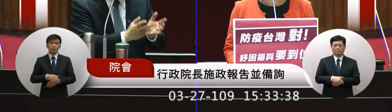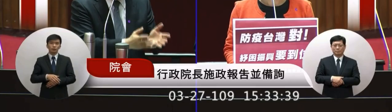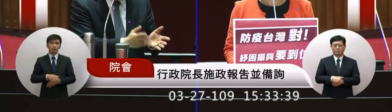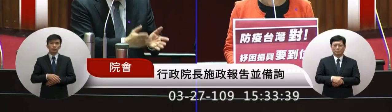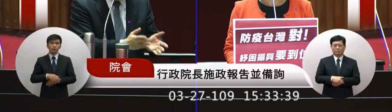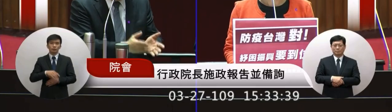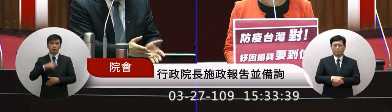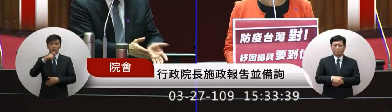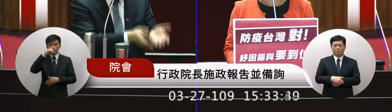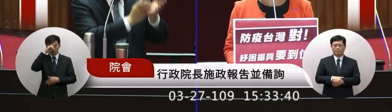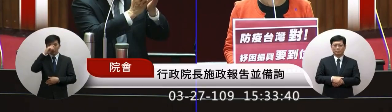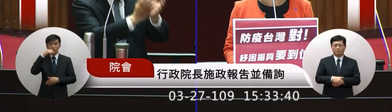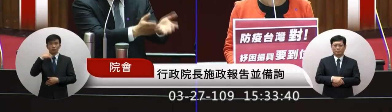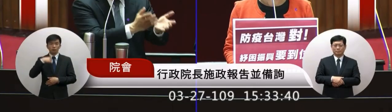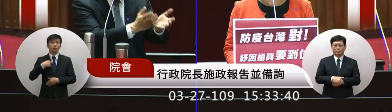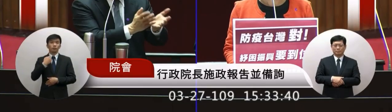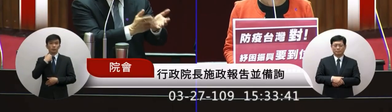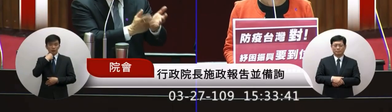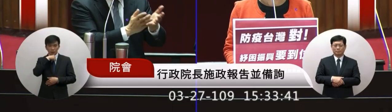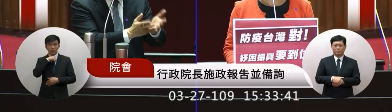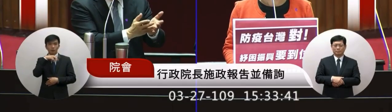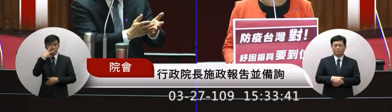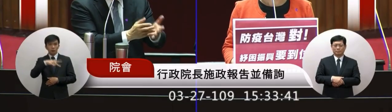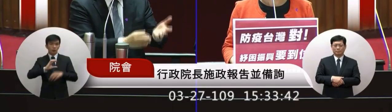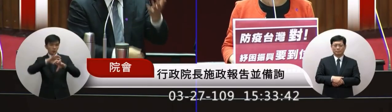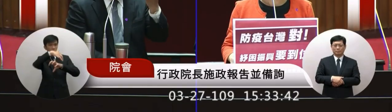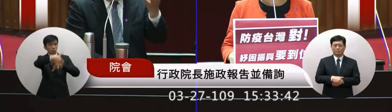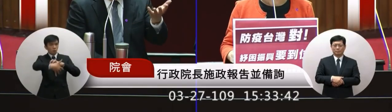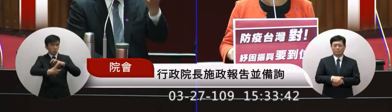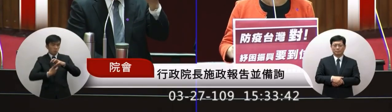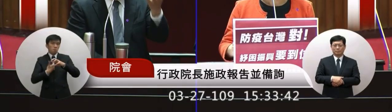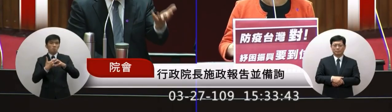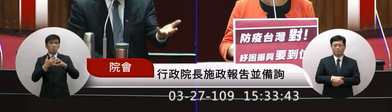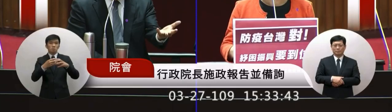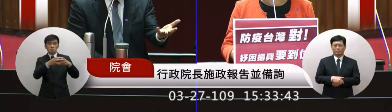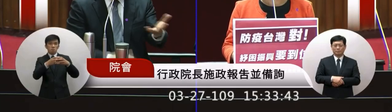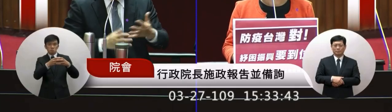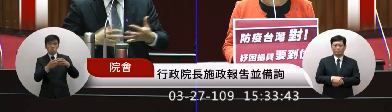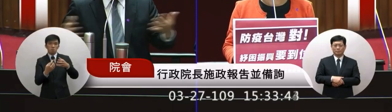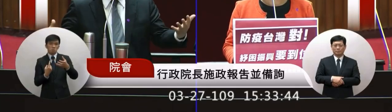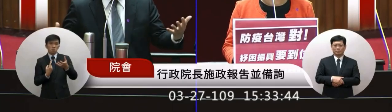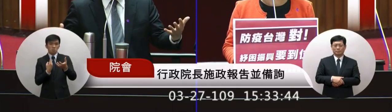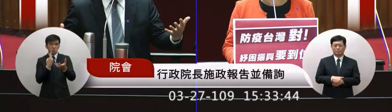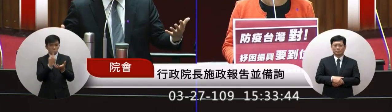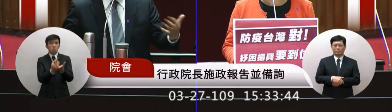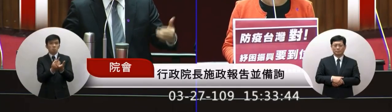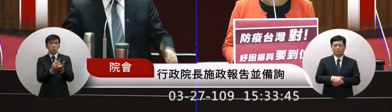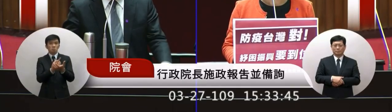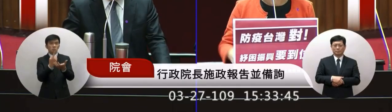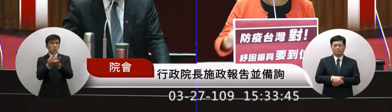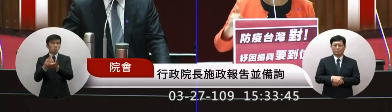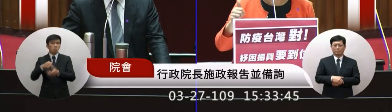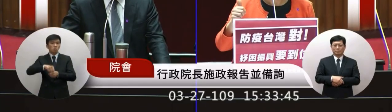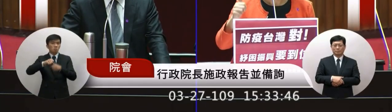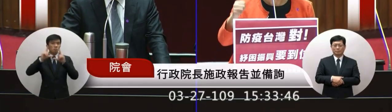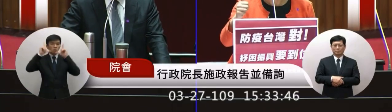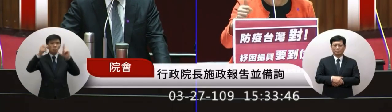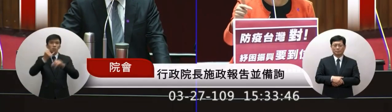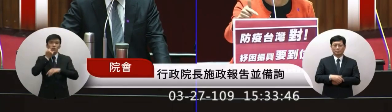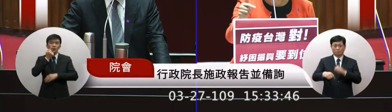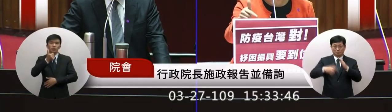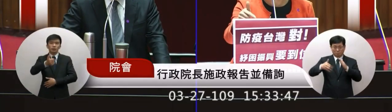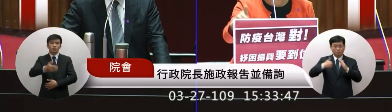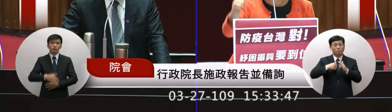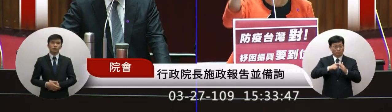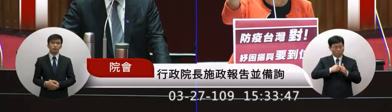望我们更能够在国际社会中有机会扩展空间。我们很感谢 院长，